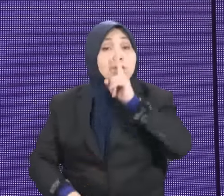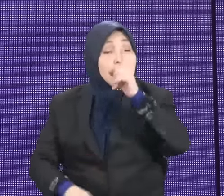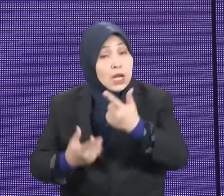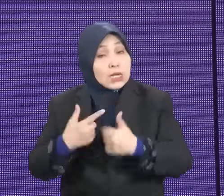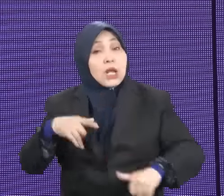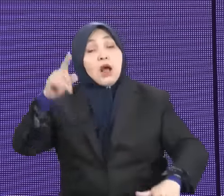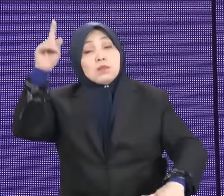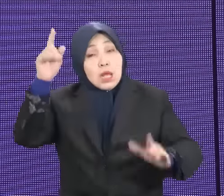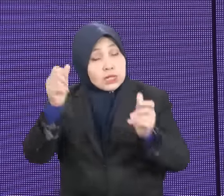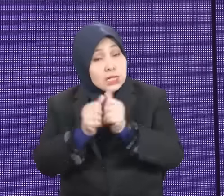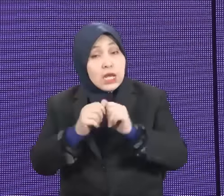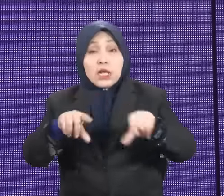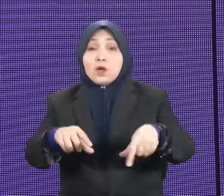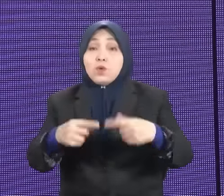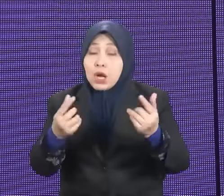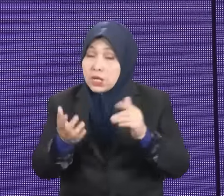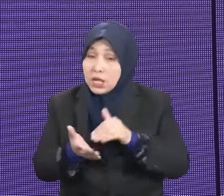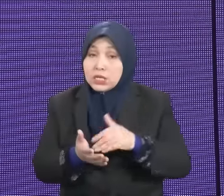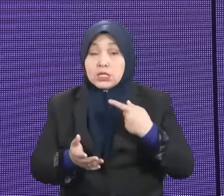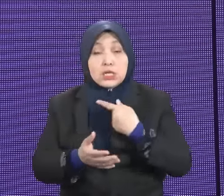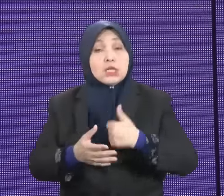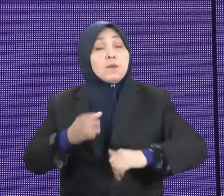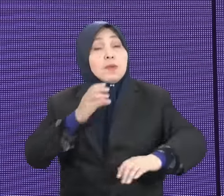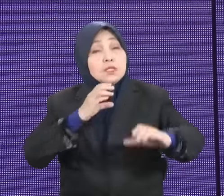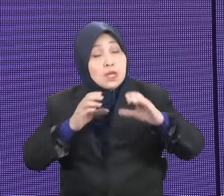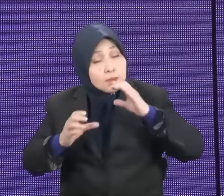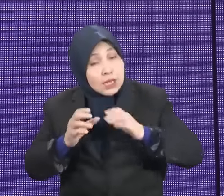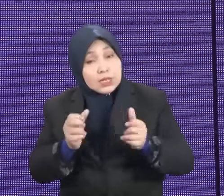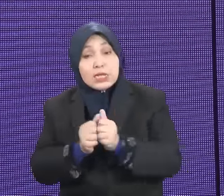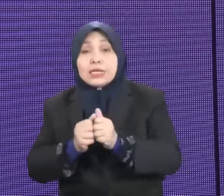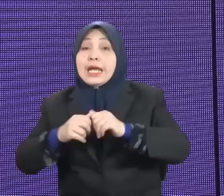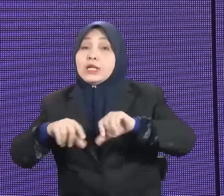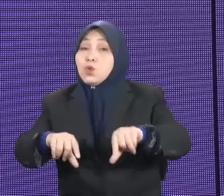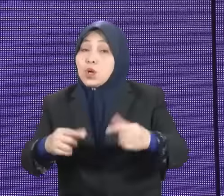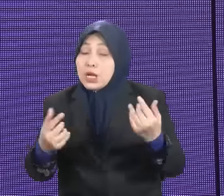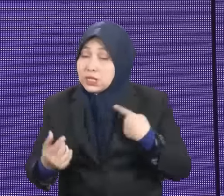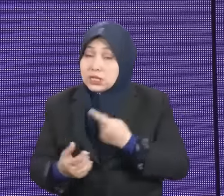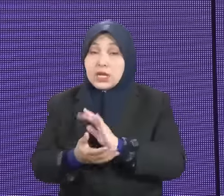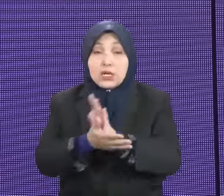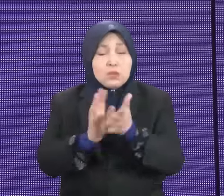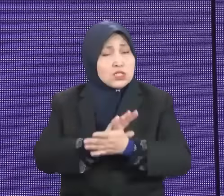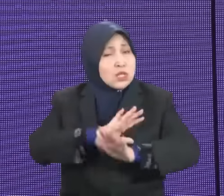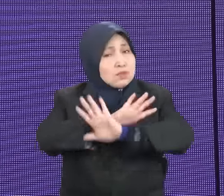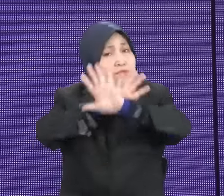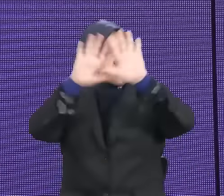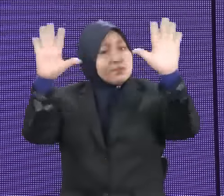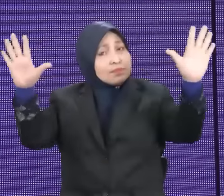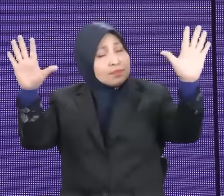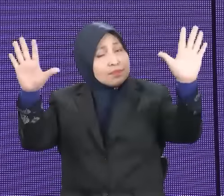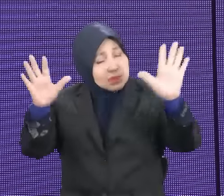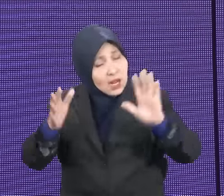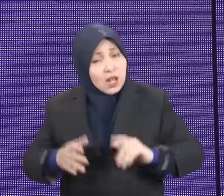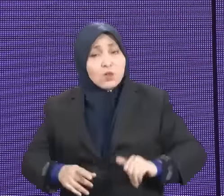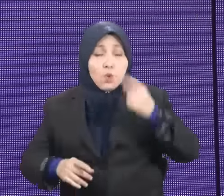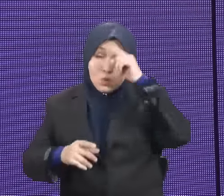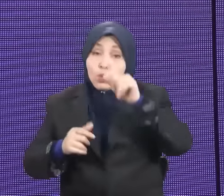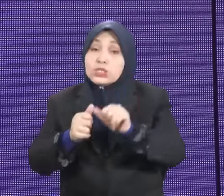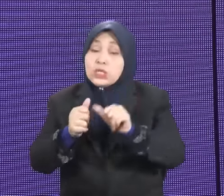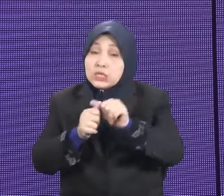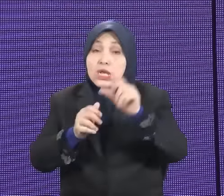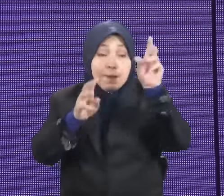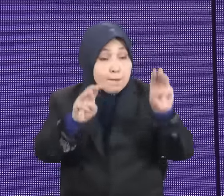Allah dengan Alquran misalnya makin kita berinteraksi dengan Alquran maka kita akan menjadi makin jelas Allah menyatakan bagi setiap manusia